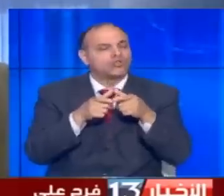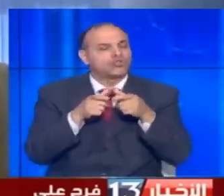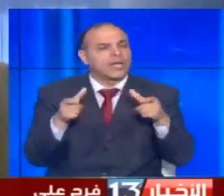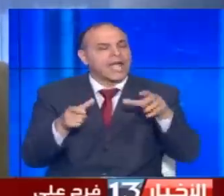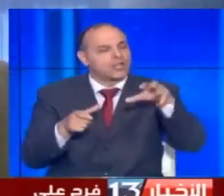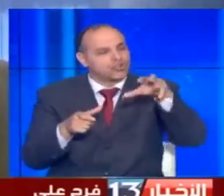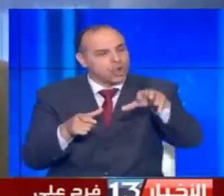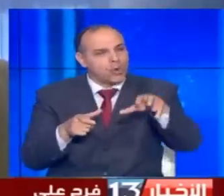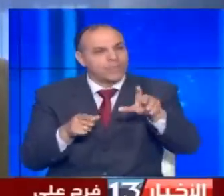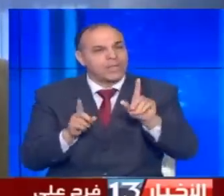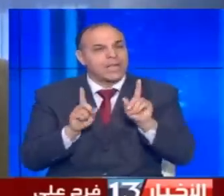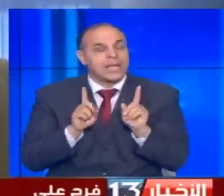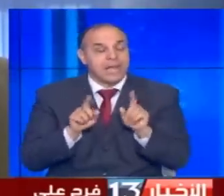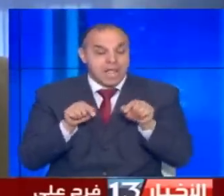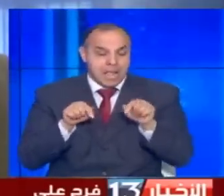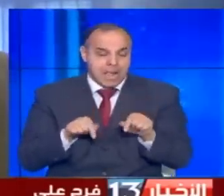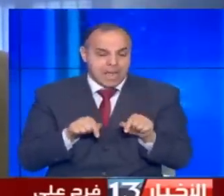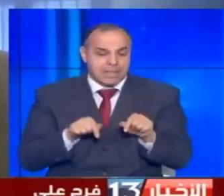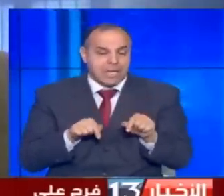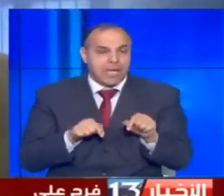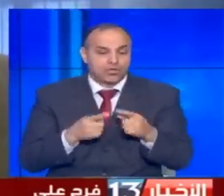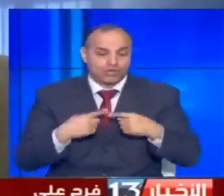لكن الامر